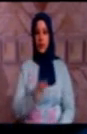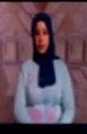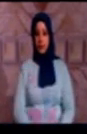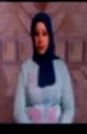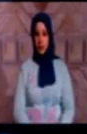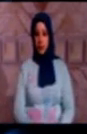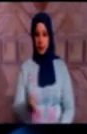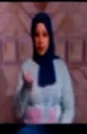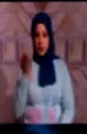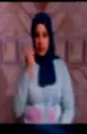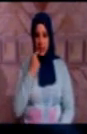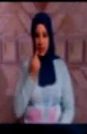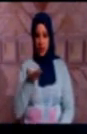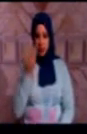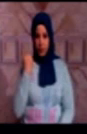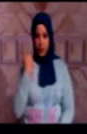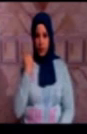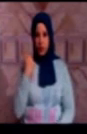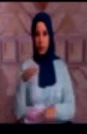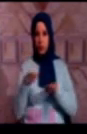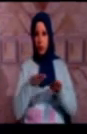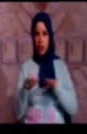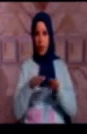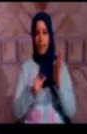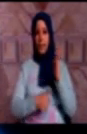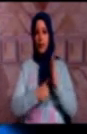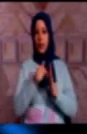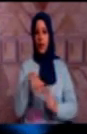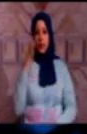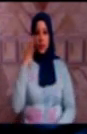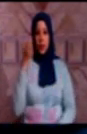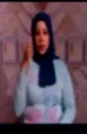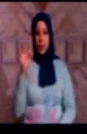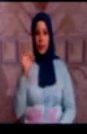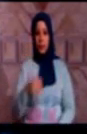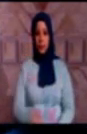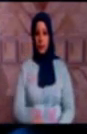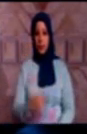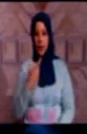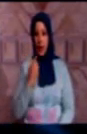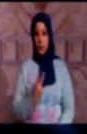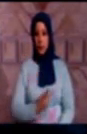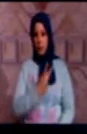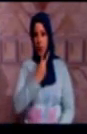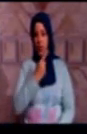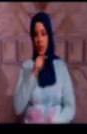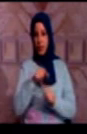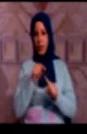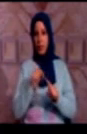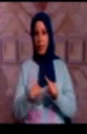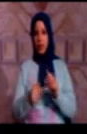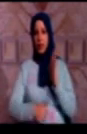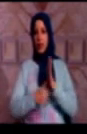اللي فاتت كانت اقتربت نسبه النجاح في الثانويه العامه الى حوالي 75%